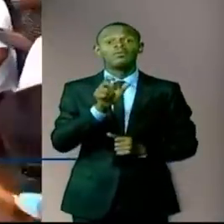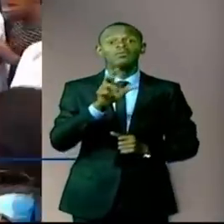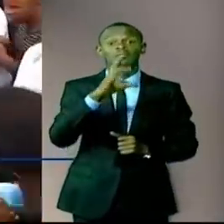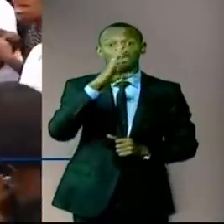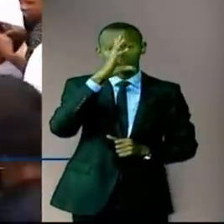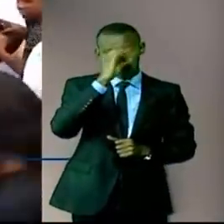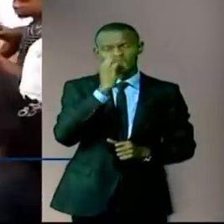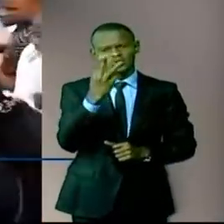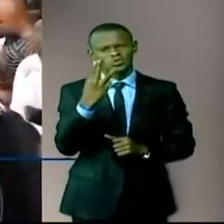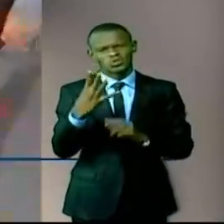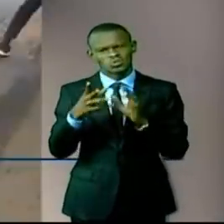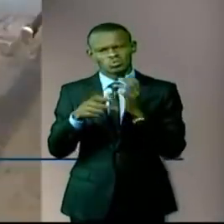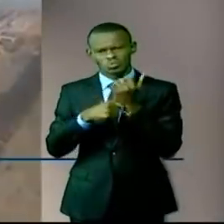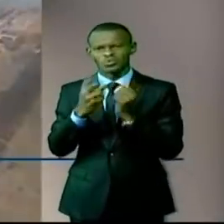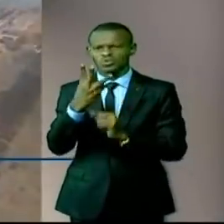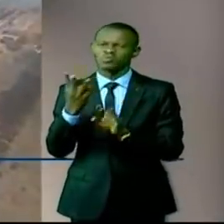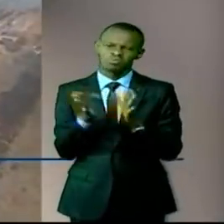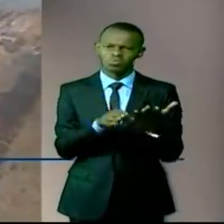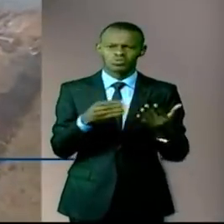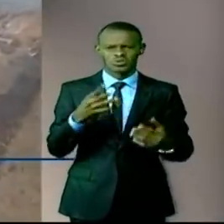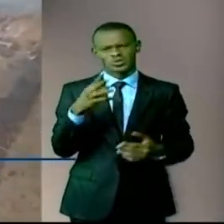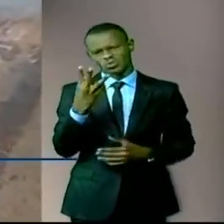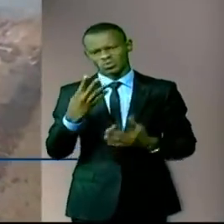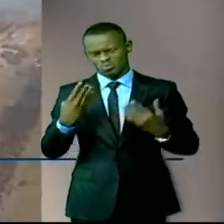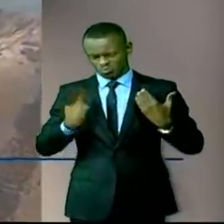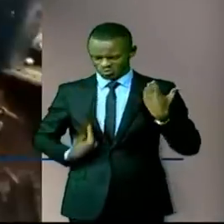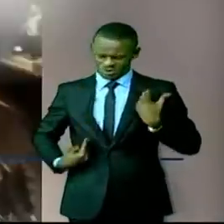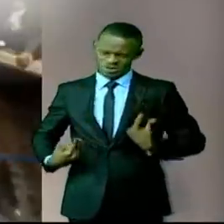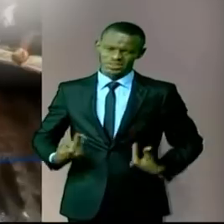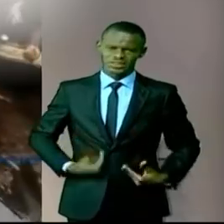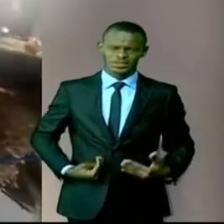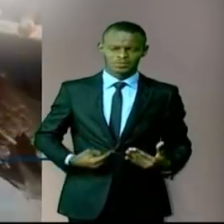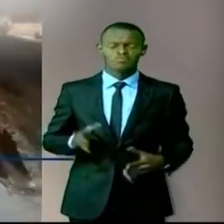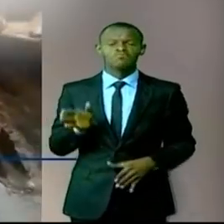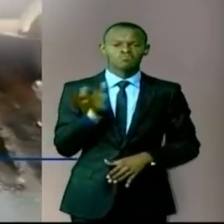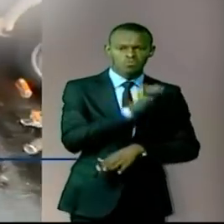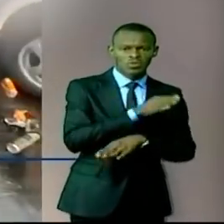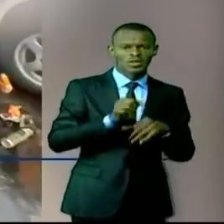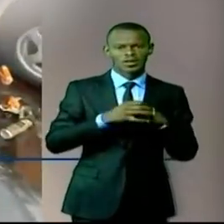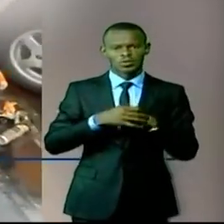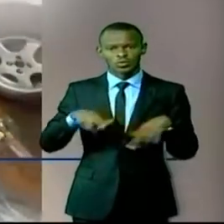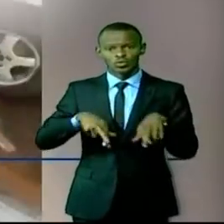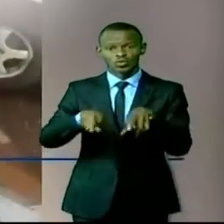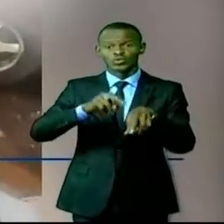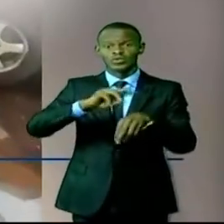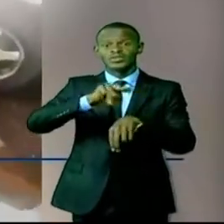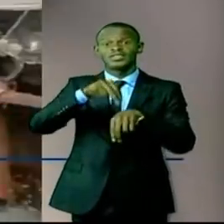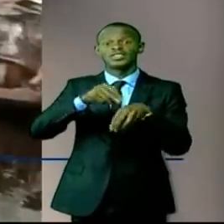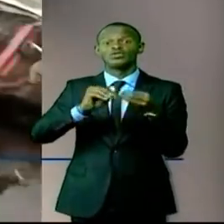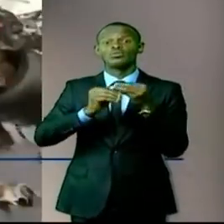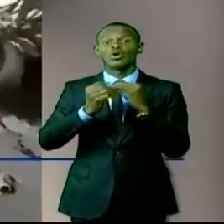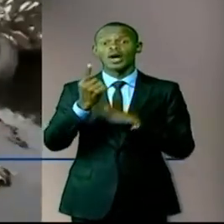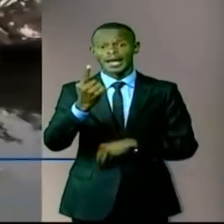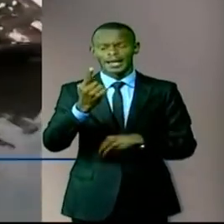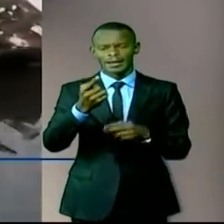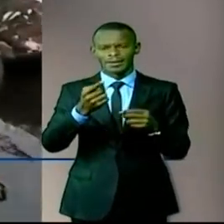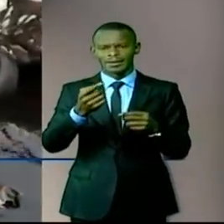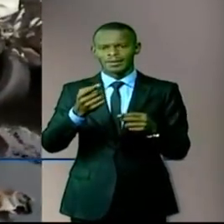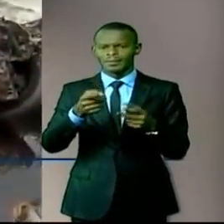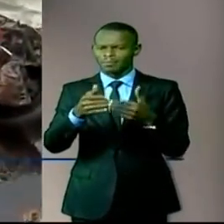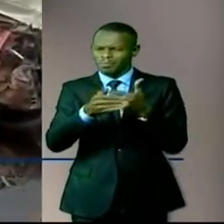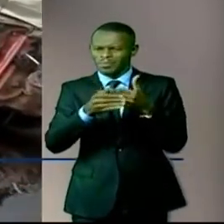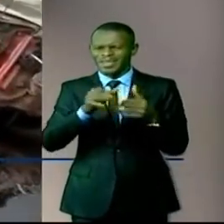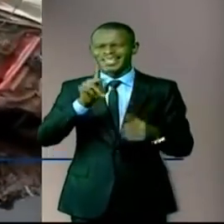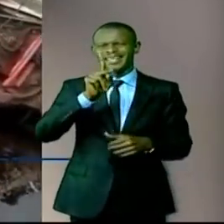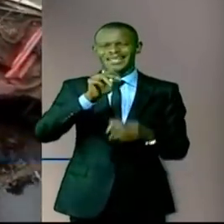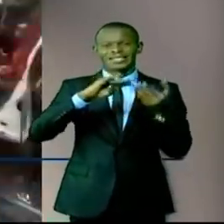quelques blessés graves. Sur la nationale numéro 1, à la hauteur de la cité de Kimpese au Congo central, l'excès de vitesse a